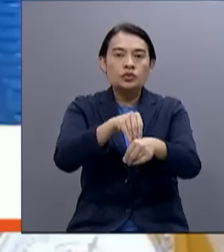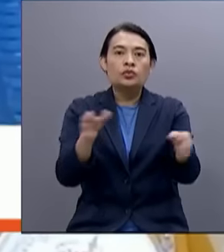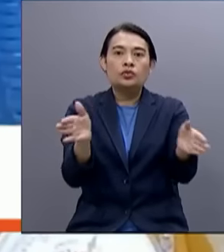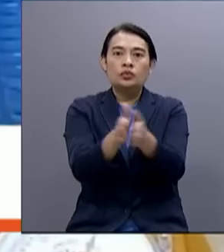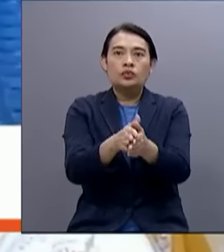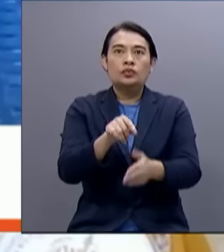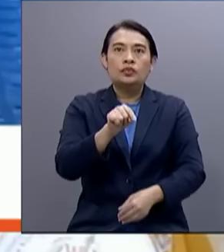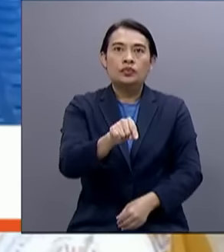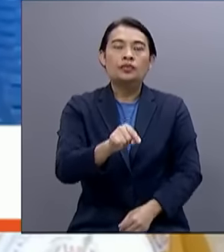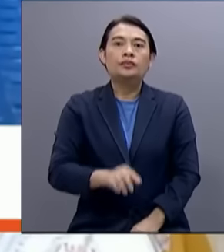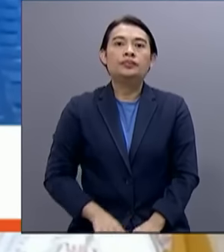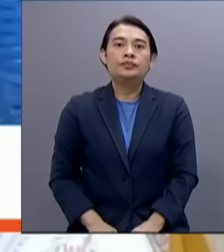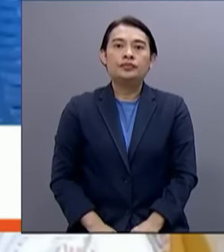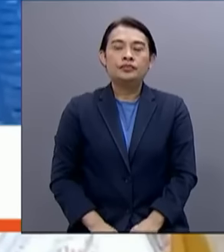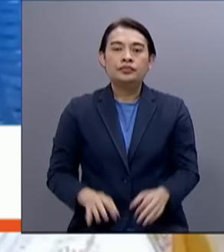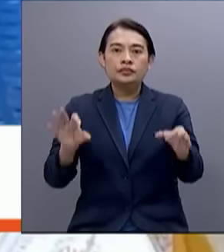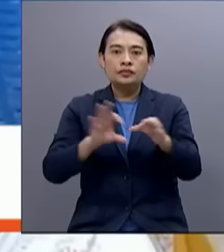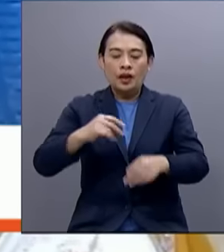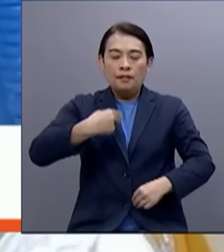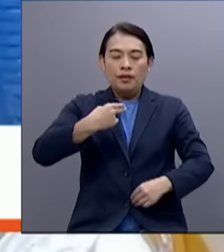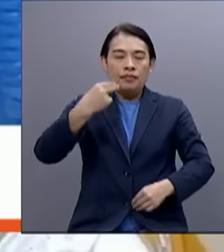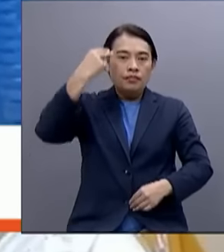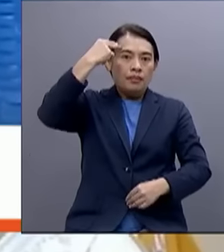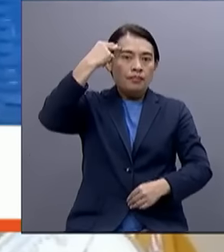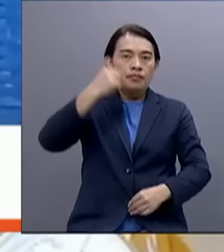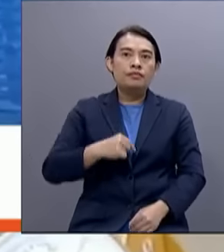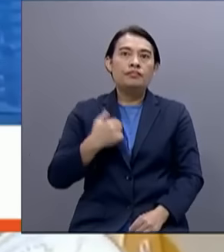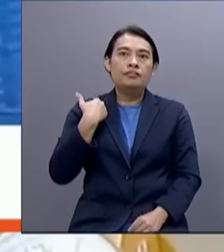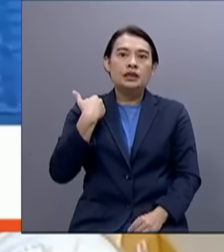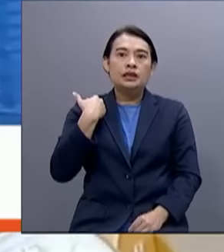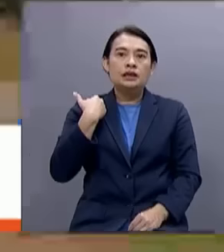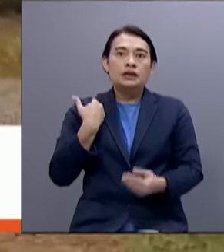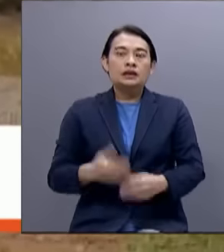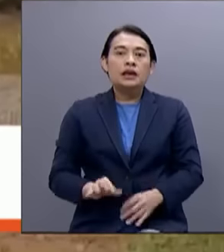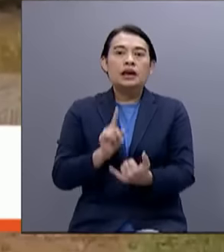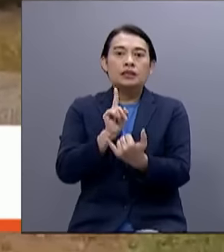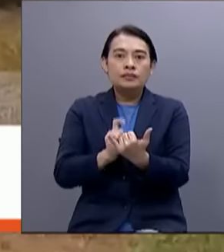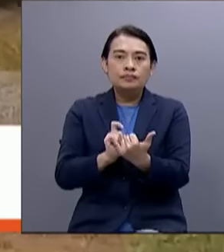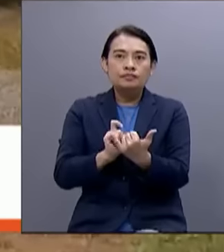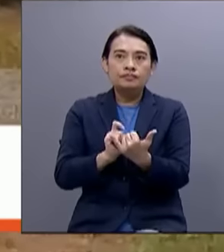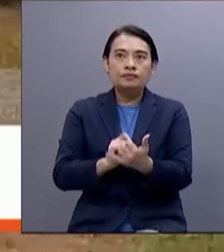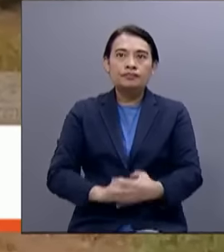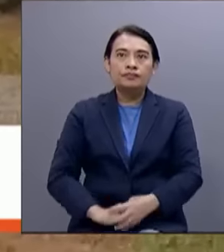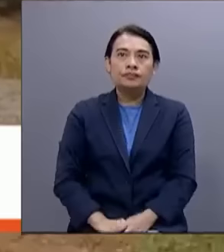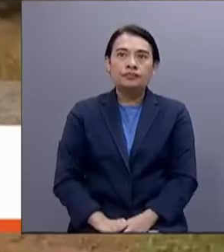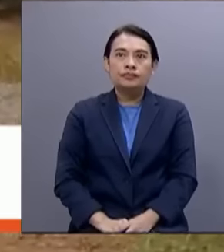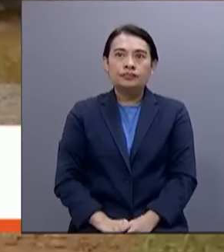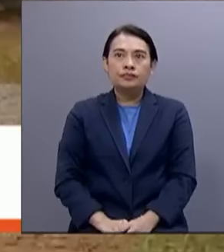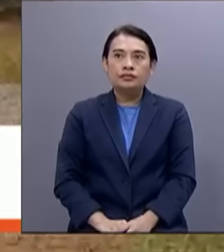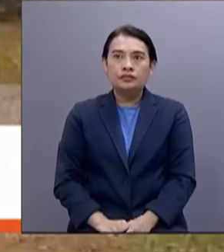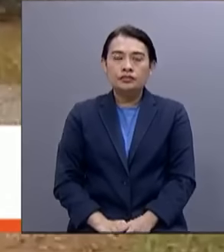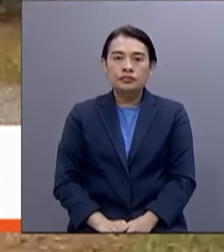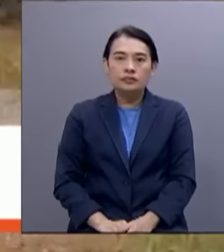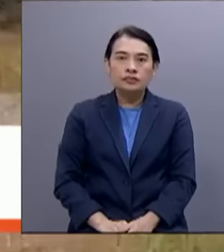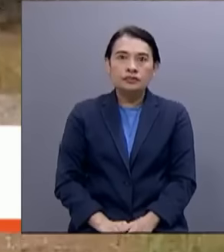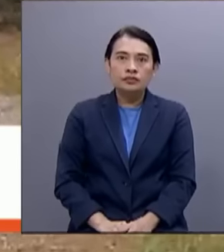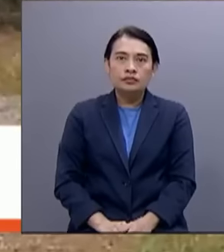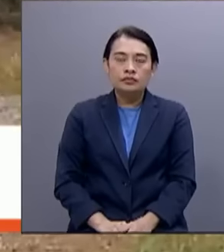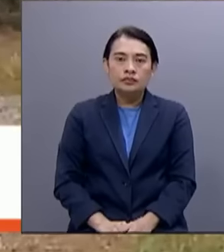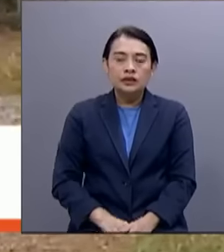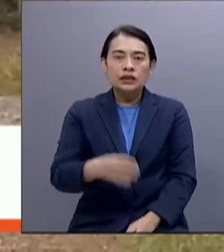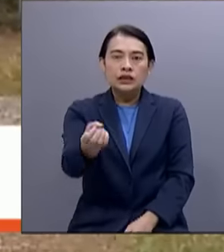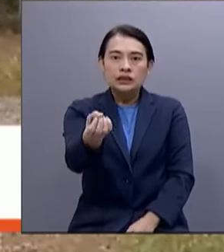ระสุนเนี่ยก็เข้าที่บริเวณลำตัวและศีรษะหลายนัดก่อนที่จะเสียชีวิตในเวลาต่อมาทันทีที่ได้รับแจ้งเหตุร้อ